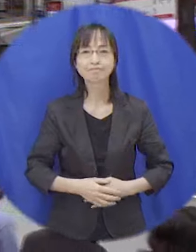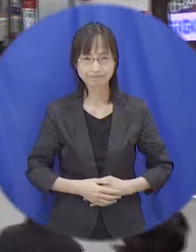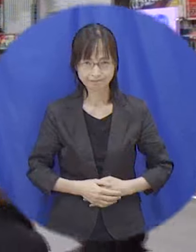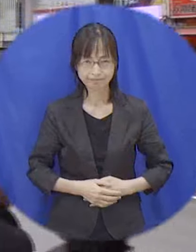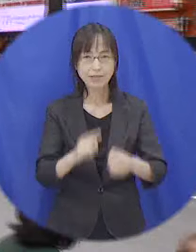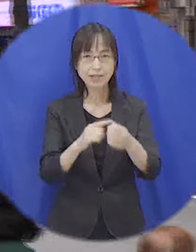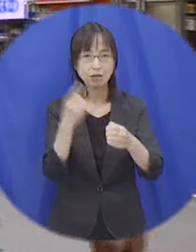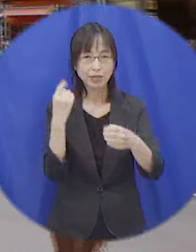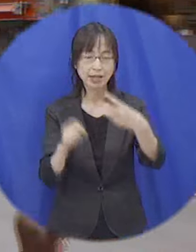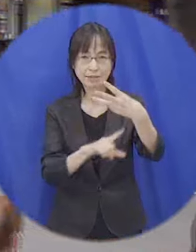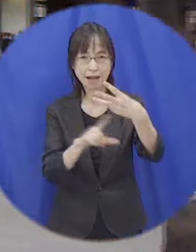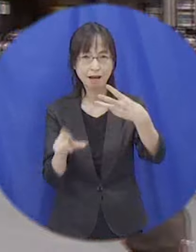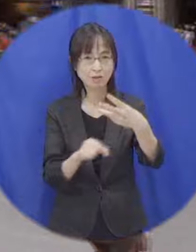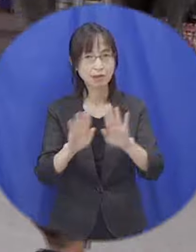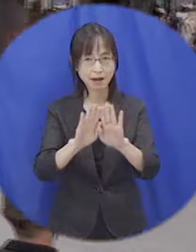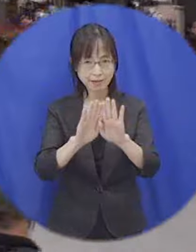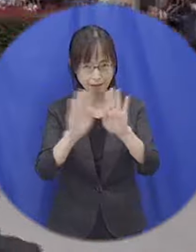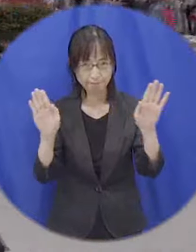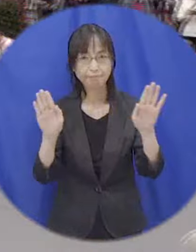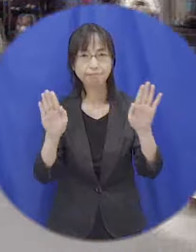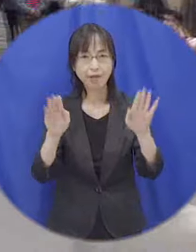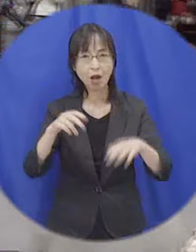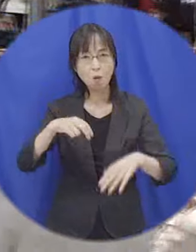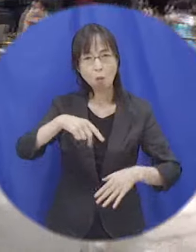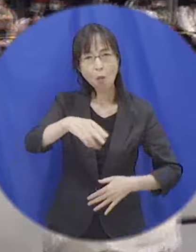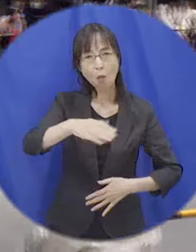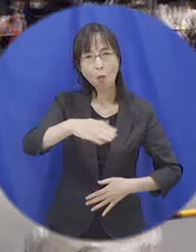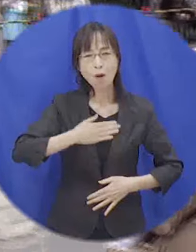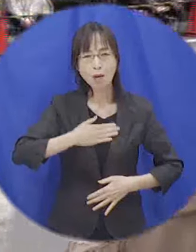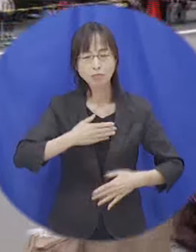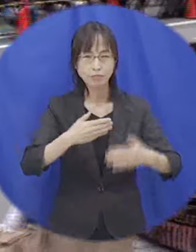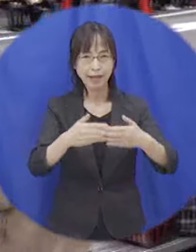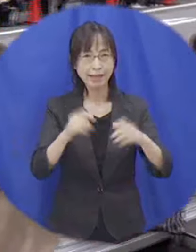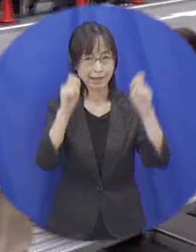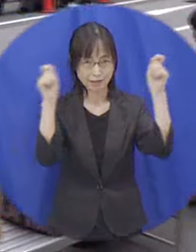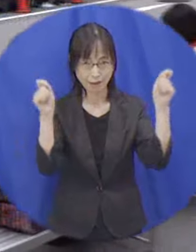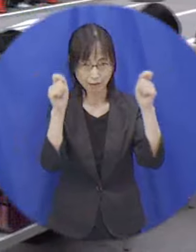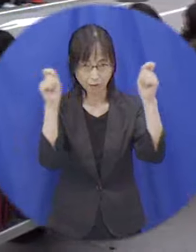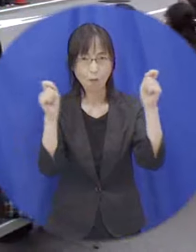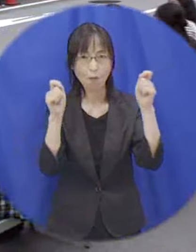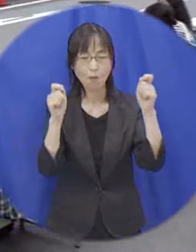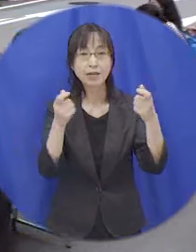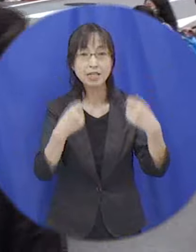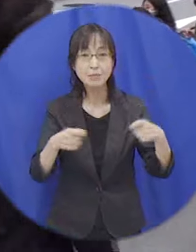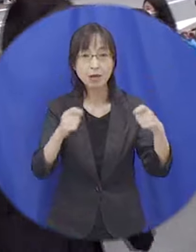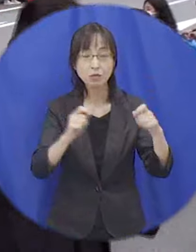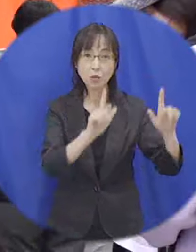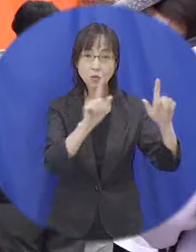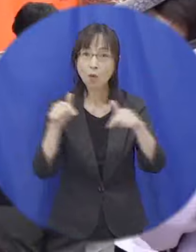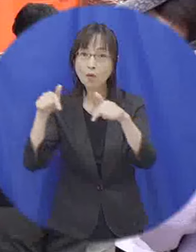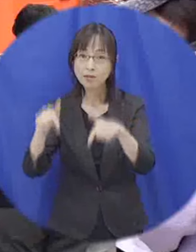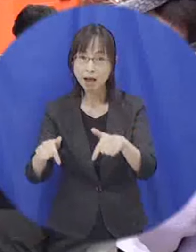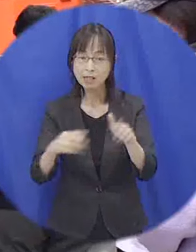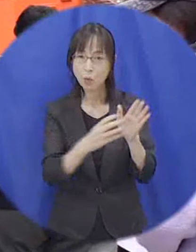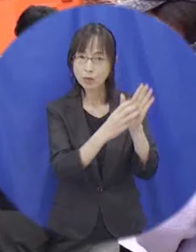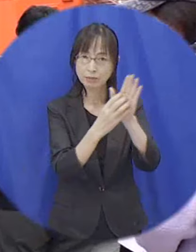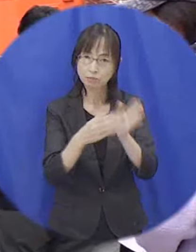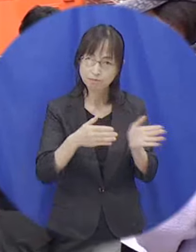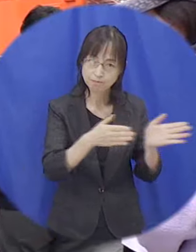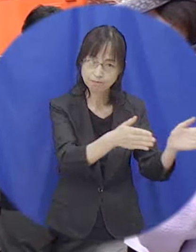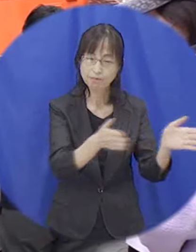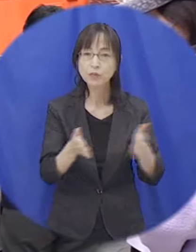昨年3月に開催されたウォーカブルの体験イベントでは、池袋東西のシンボルストリ